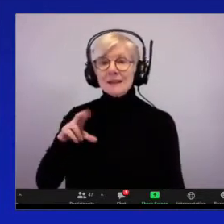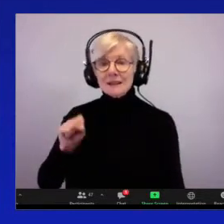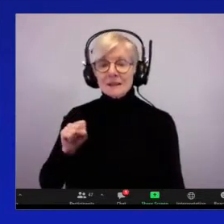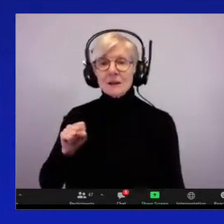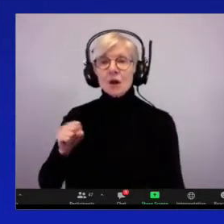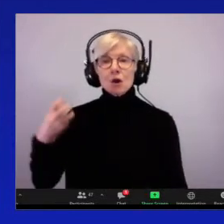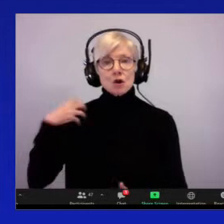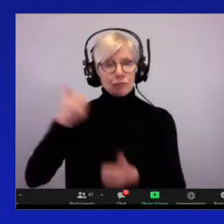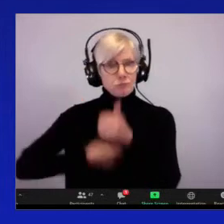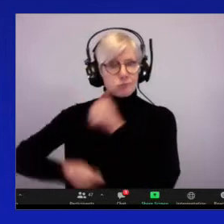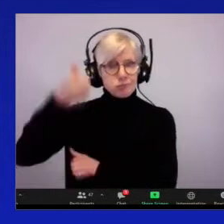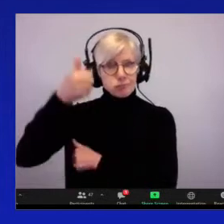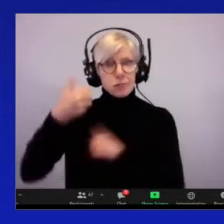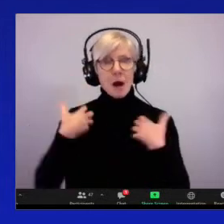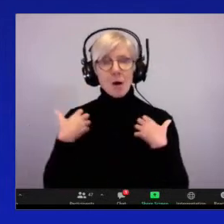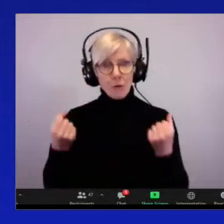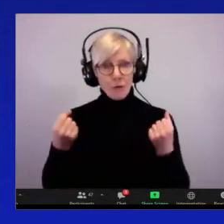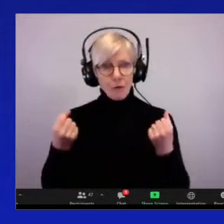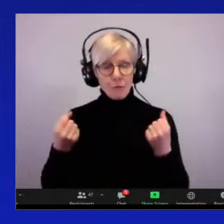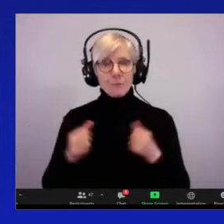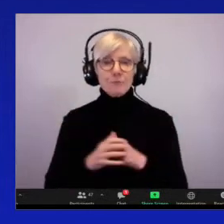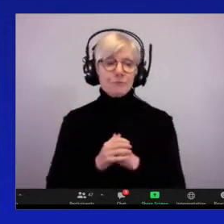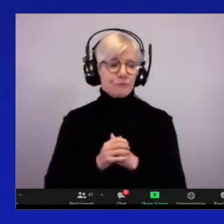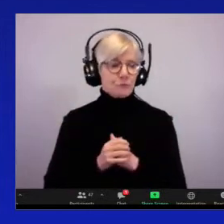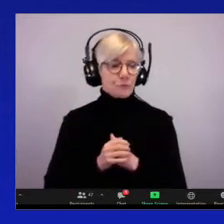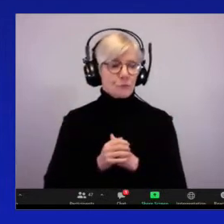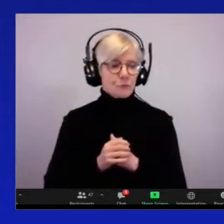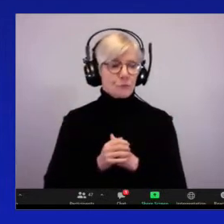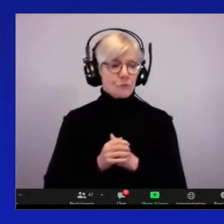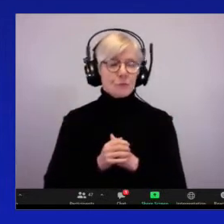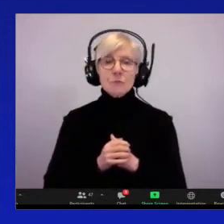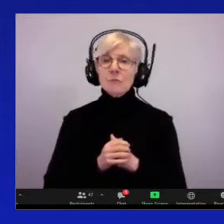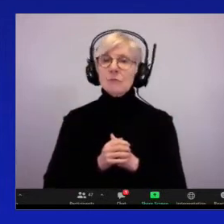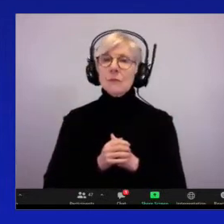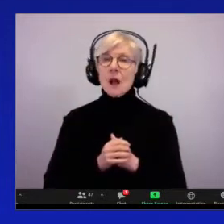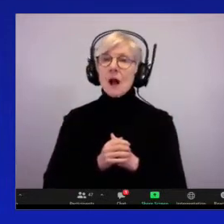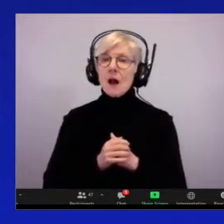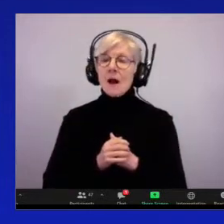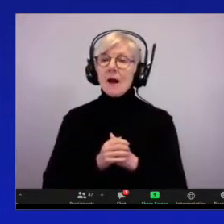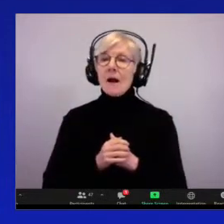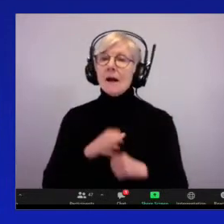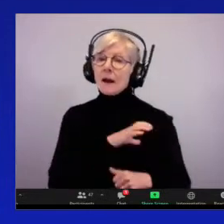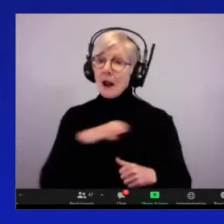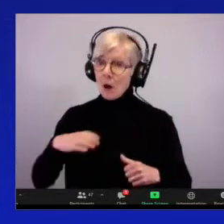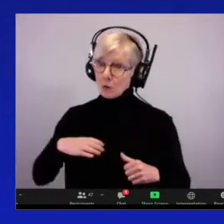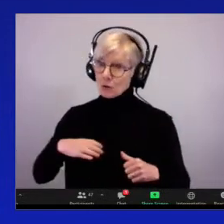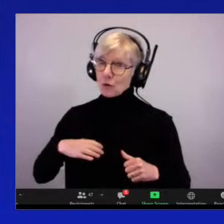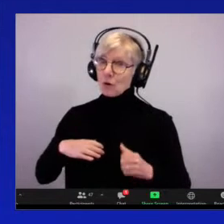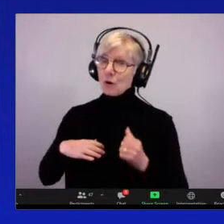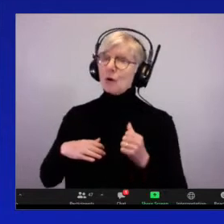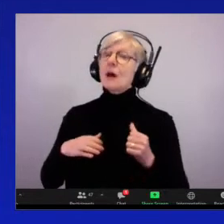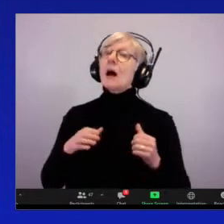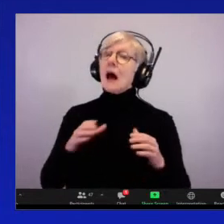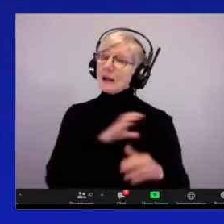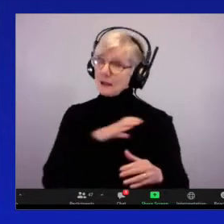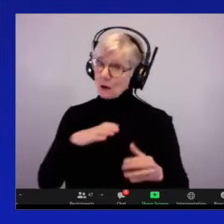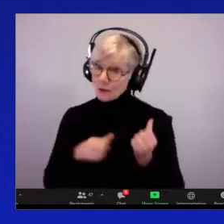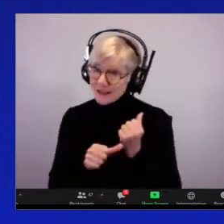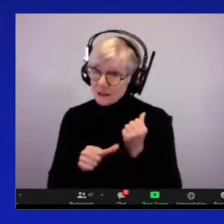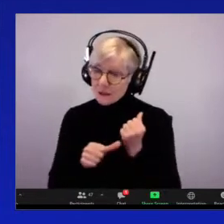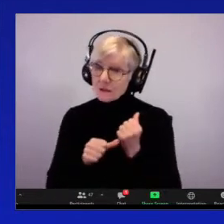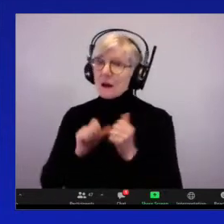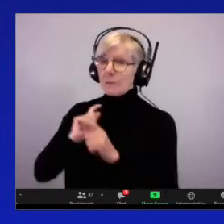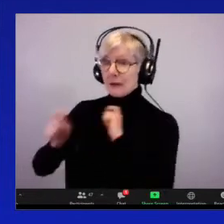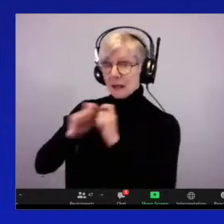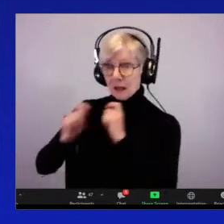of Health, médecin-chef en santé publique. Available for questions from council assistants and media following the statements, we